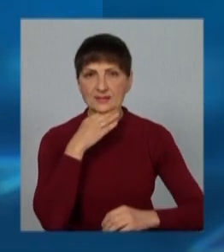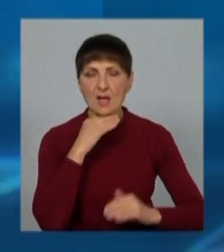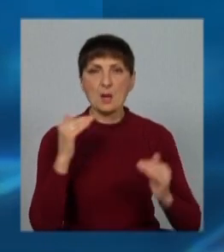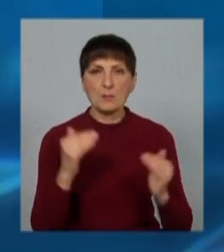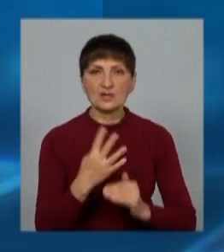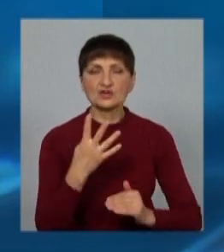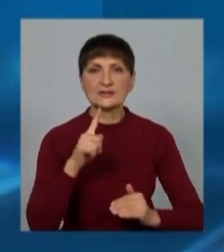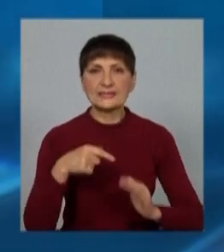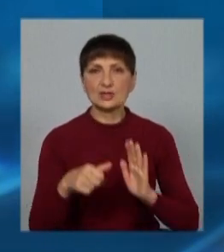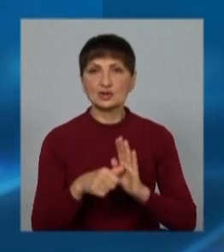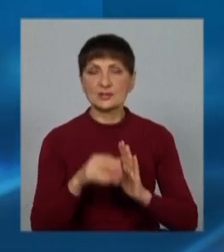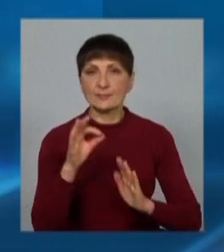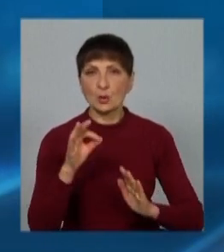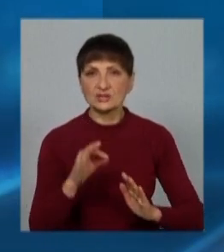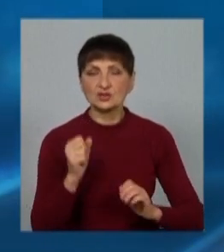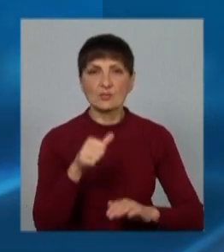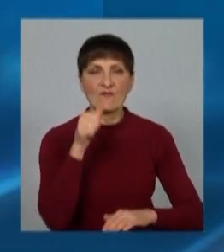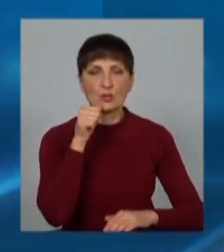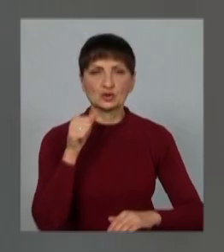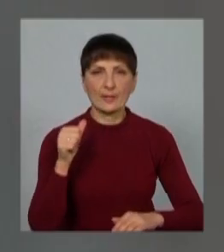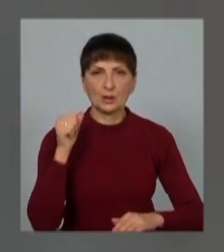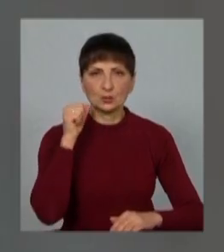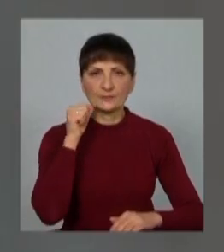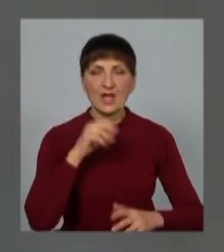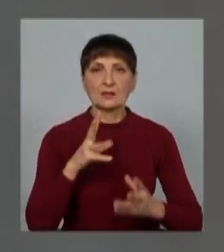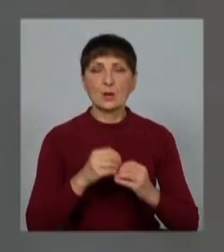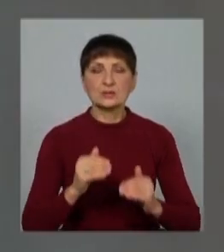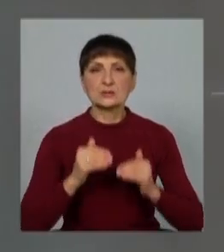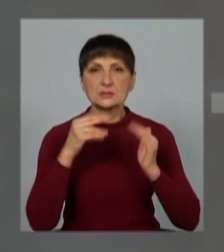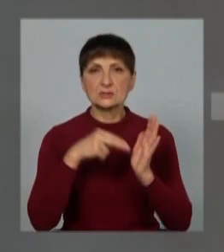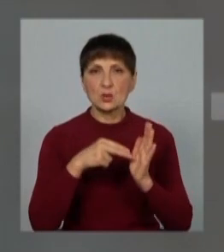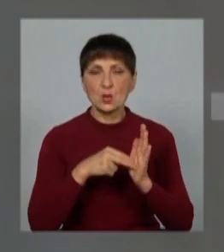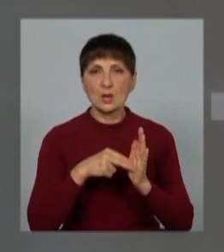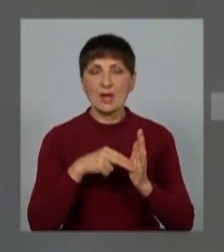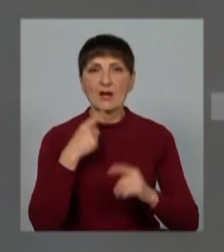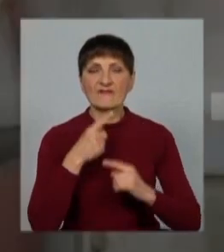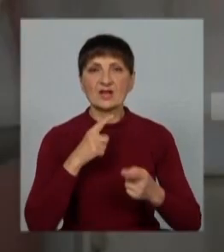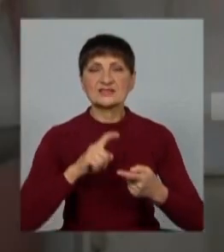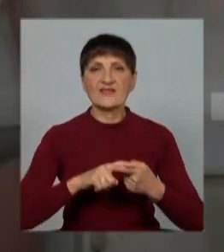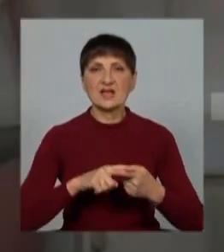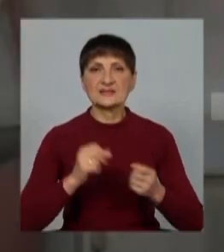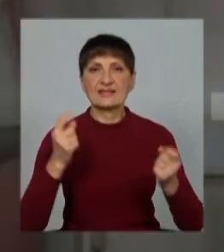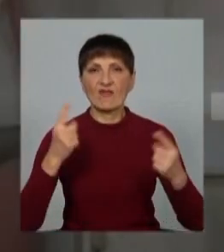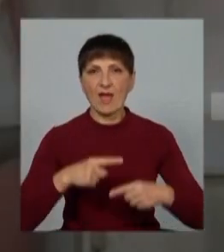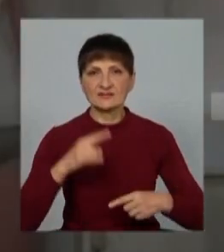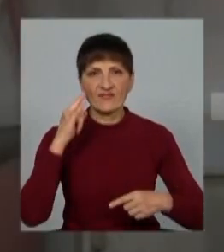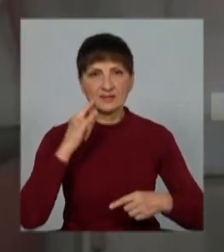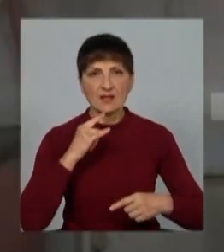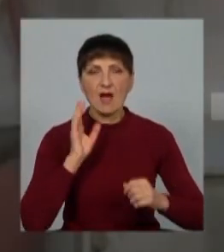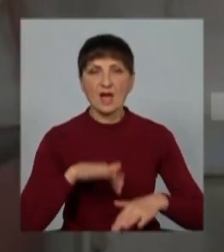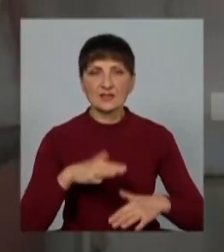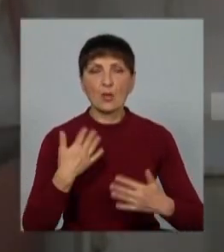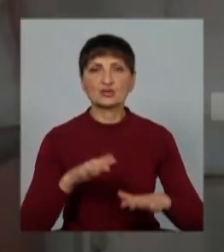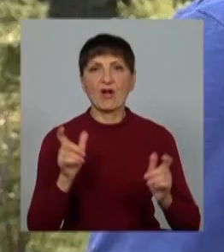на 4,6%, чем в прошлом году. Такой скачок цен эксперты связывают с ростом инфляции в стране, а также с